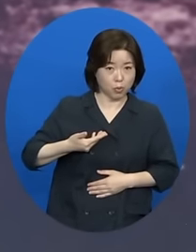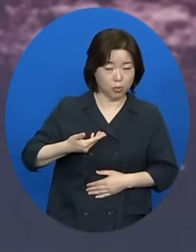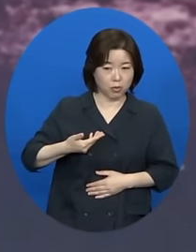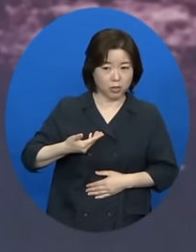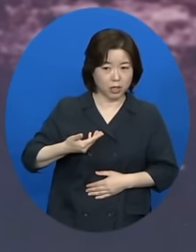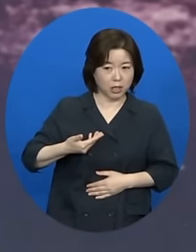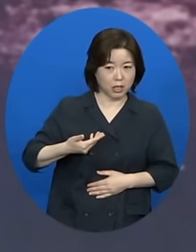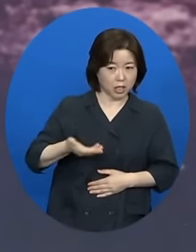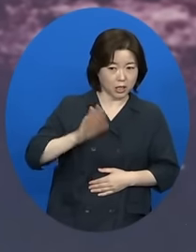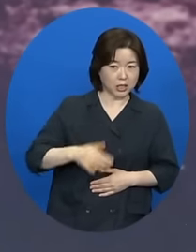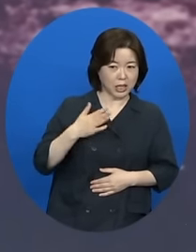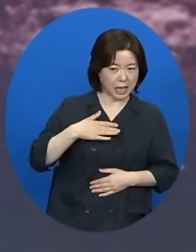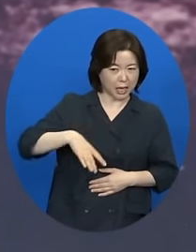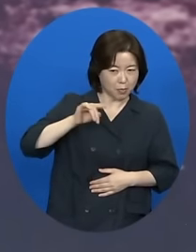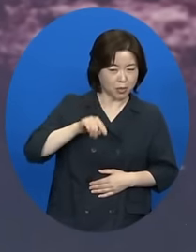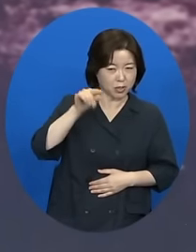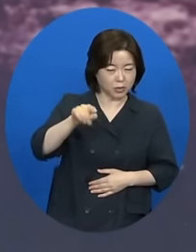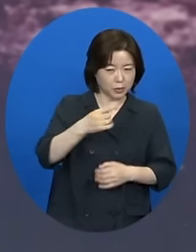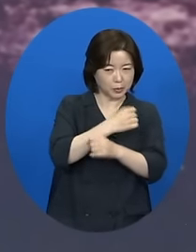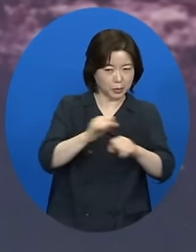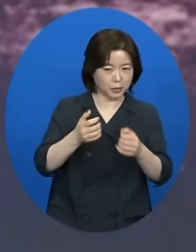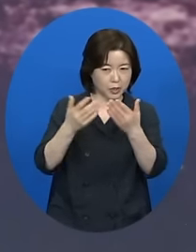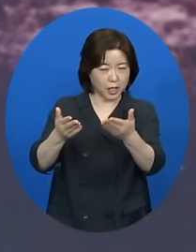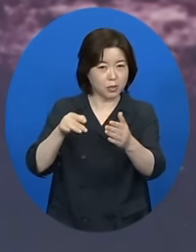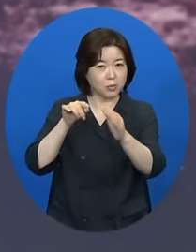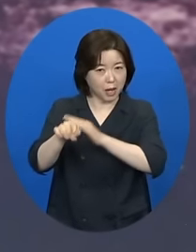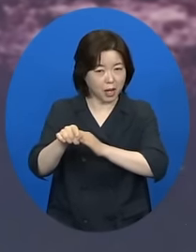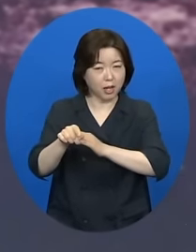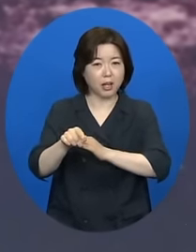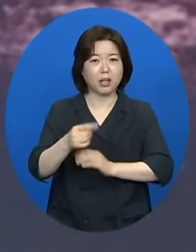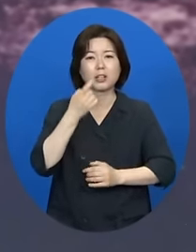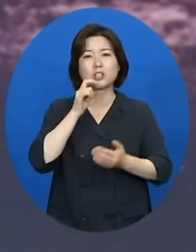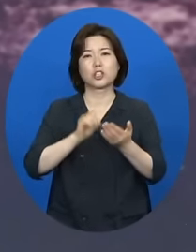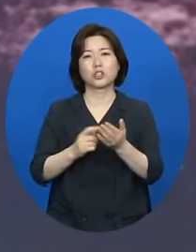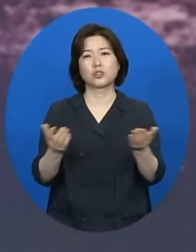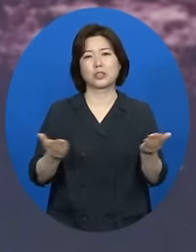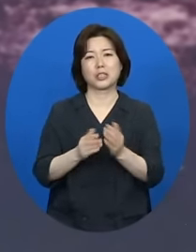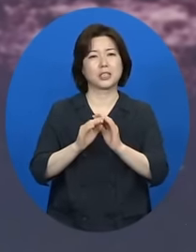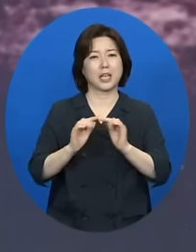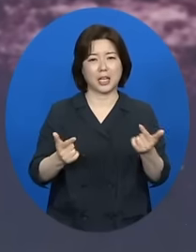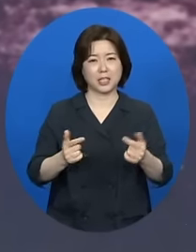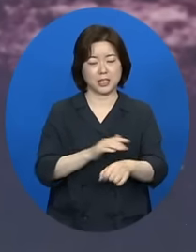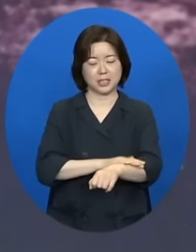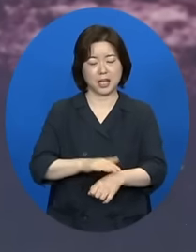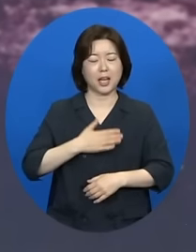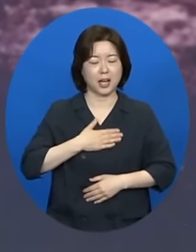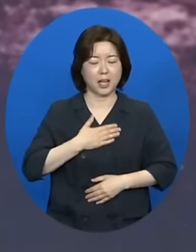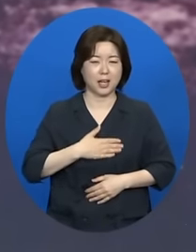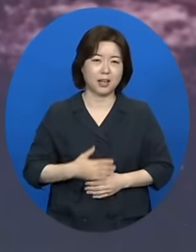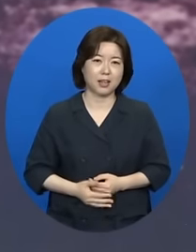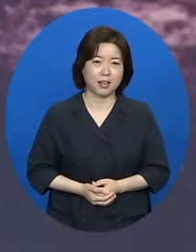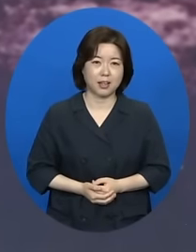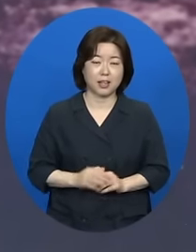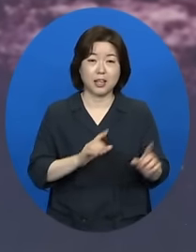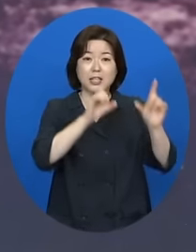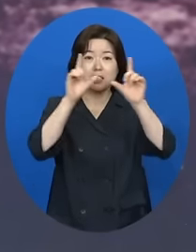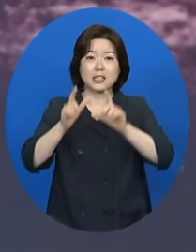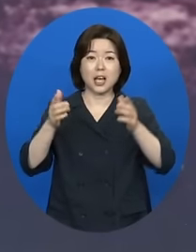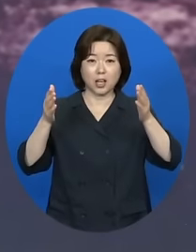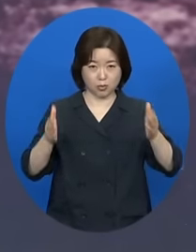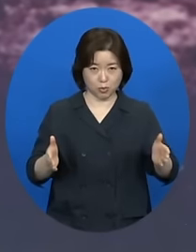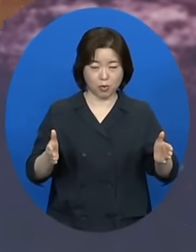위해서 찾아가는 분이십니까? 그러면 결코 쉬운 일이 아니라는 것을 잘 아실 거예요. 살면서 어려운